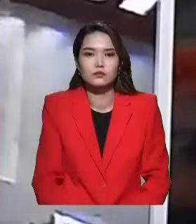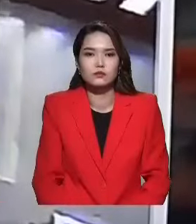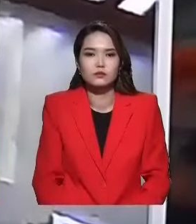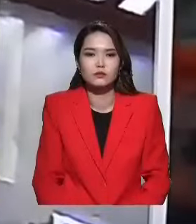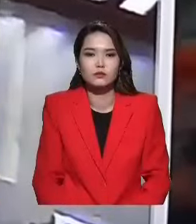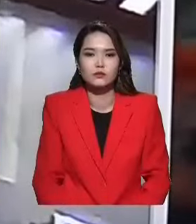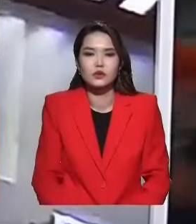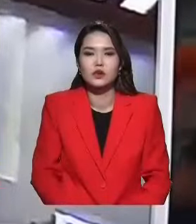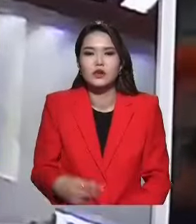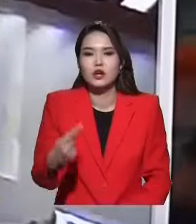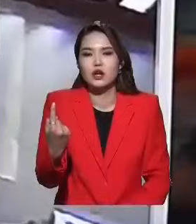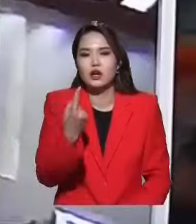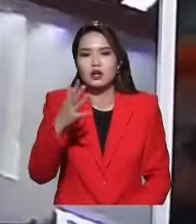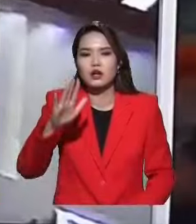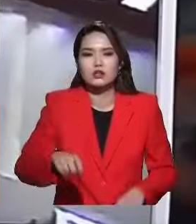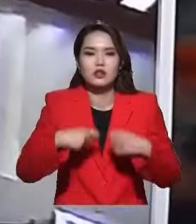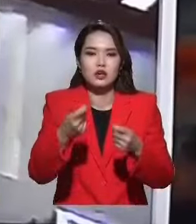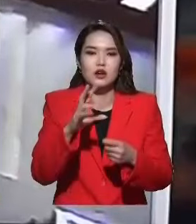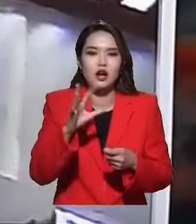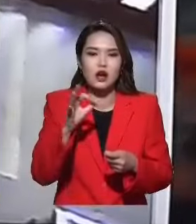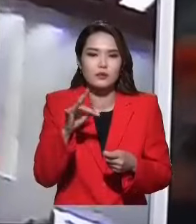Передала Абельдинову ремень, который